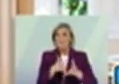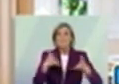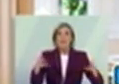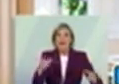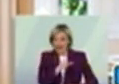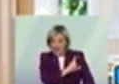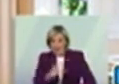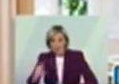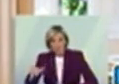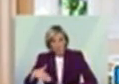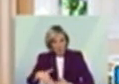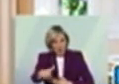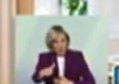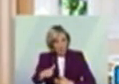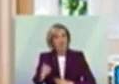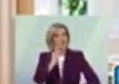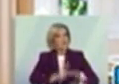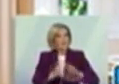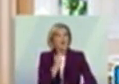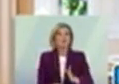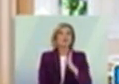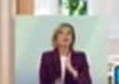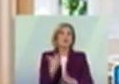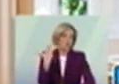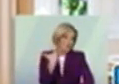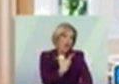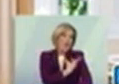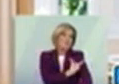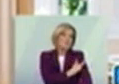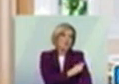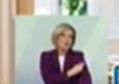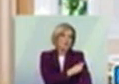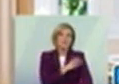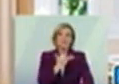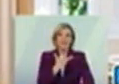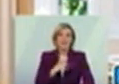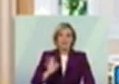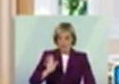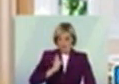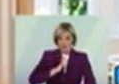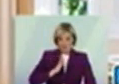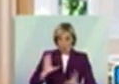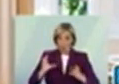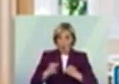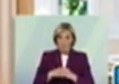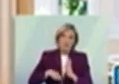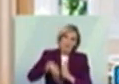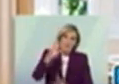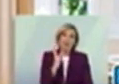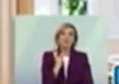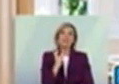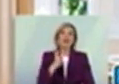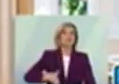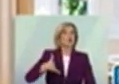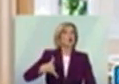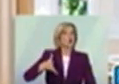υφυπουργό πλέον παρά τον Πρωθυπουργό, τον Παύλο τον Μαρινάκη, τον επίσης υφυπουργό παρά τον Πρωθυπουργό, τον Θανάση τον